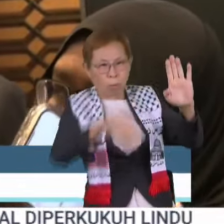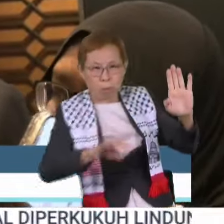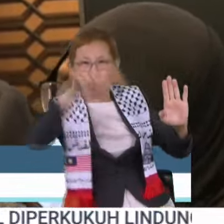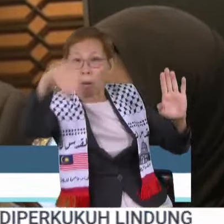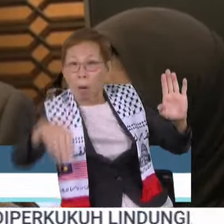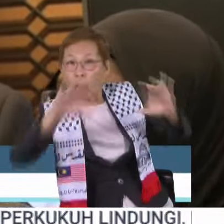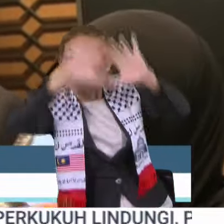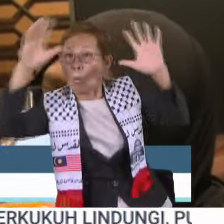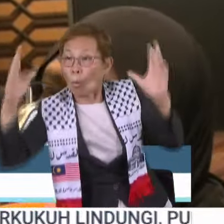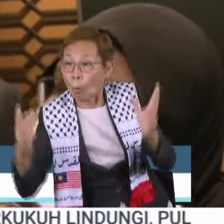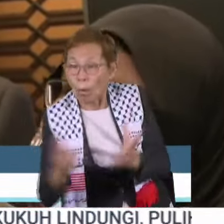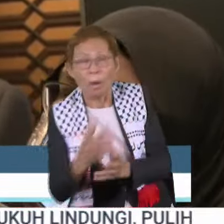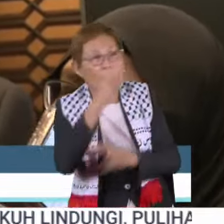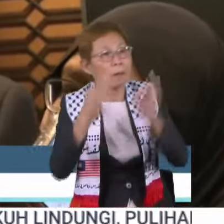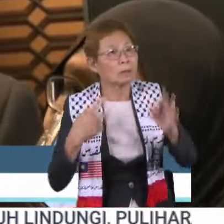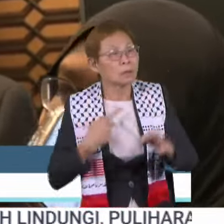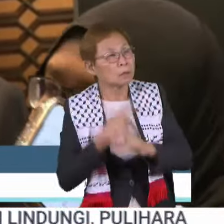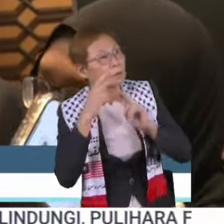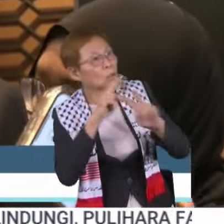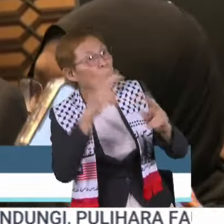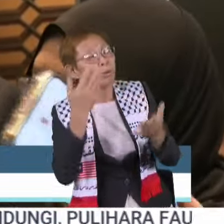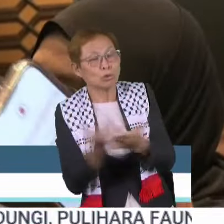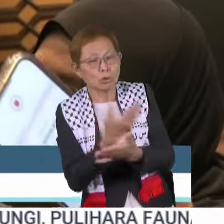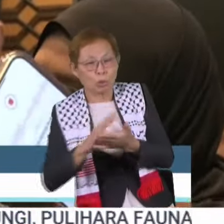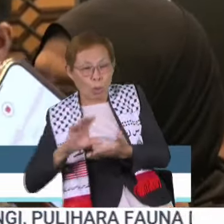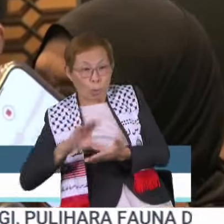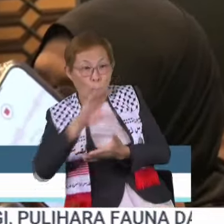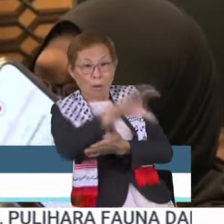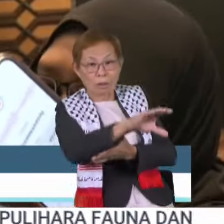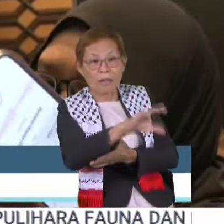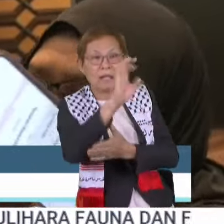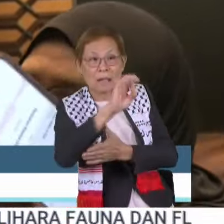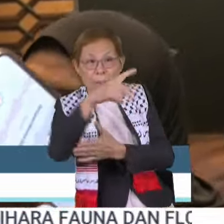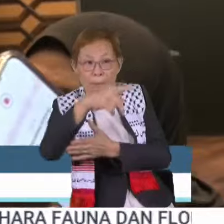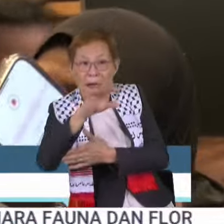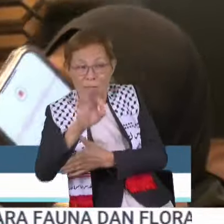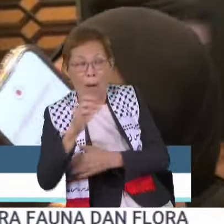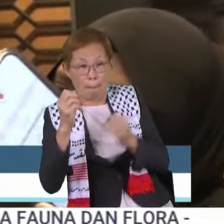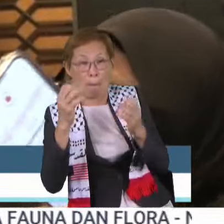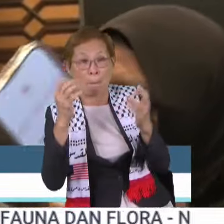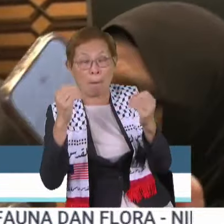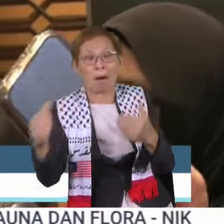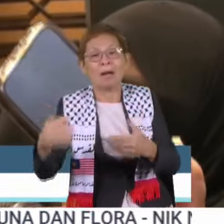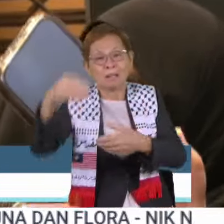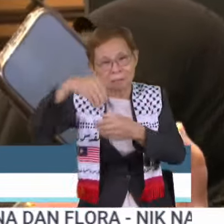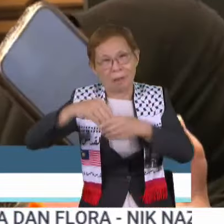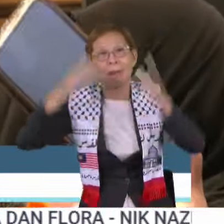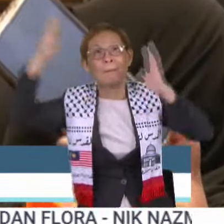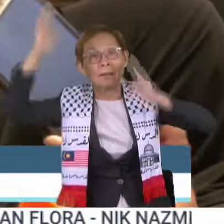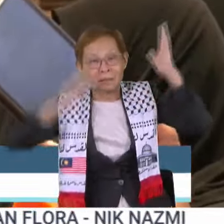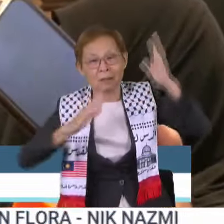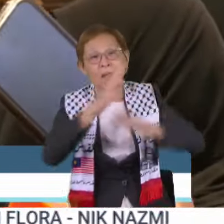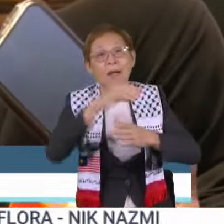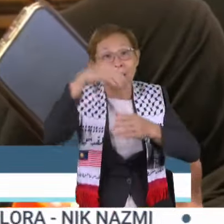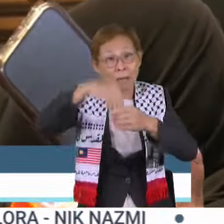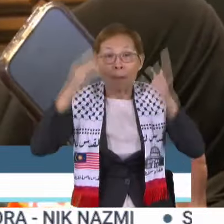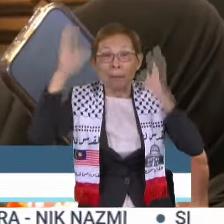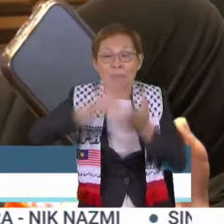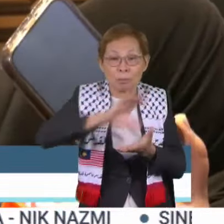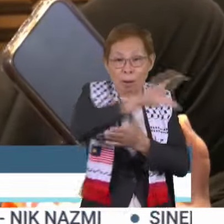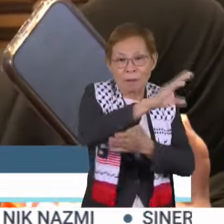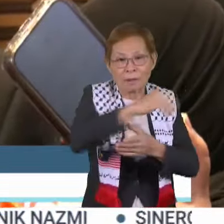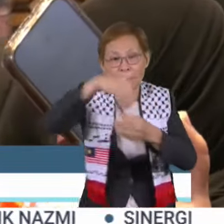segi apa yang new investment yang Diat oleh epf masih lagi banyak dekat domestik of course performance domestic